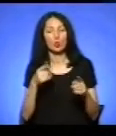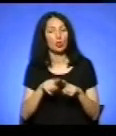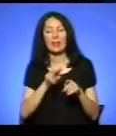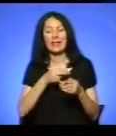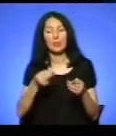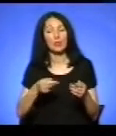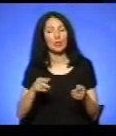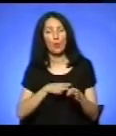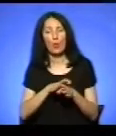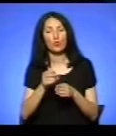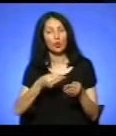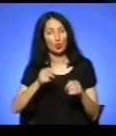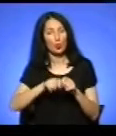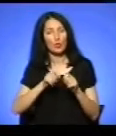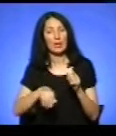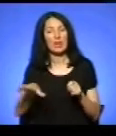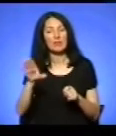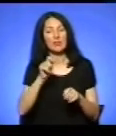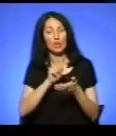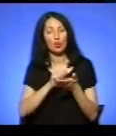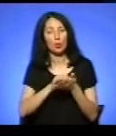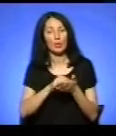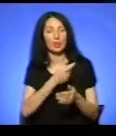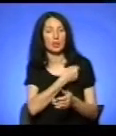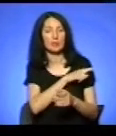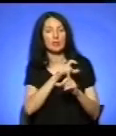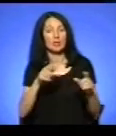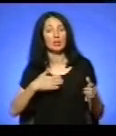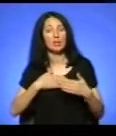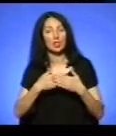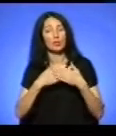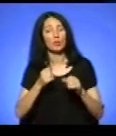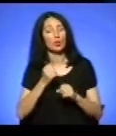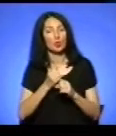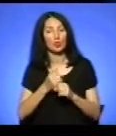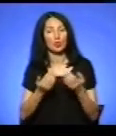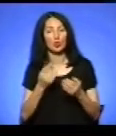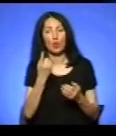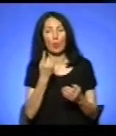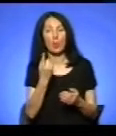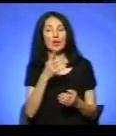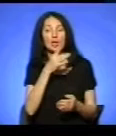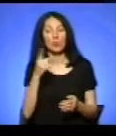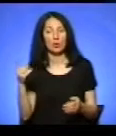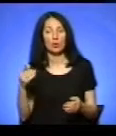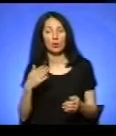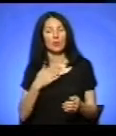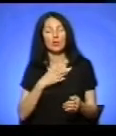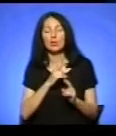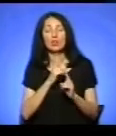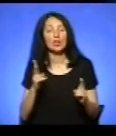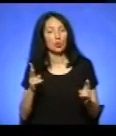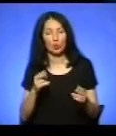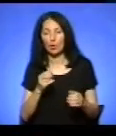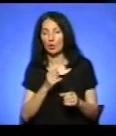документи, і вона не підпише. Заклади наші активно працюють, якщо в першу хвилю нас ніхто не пройшов, тому що вони